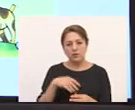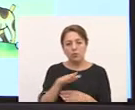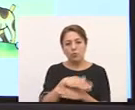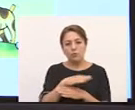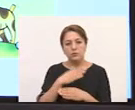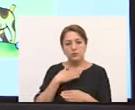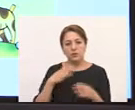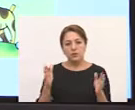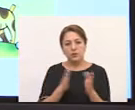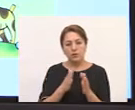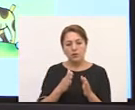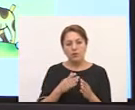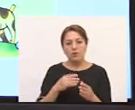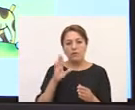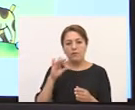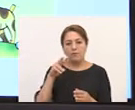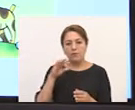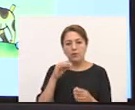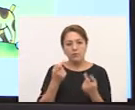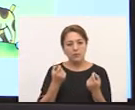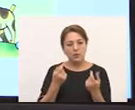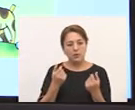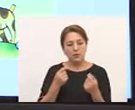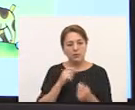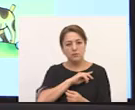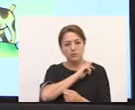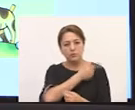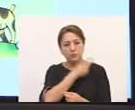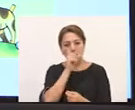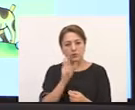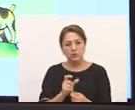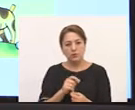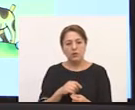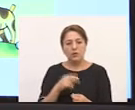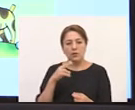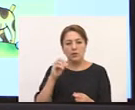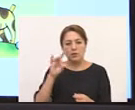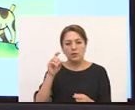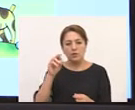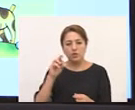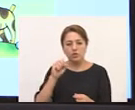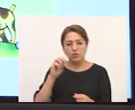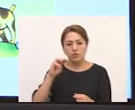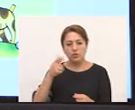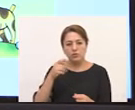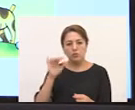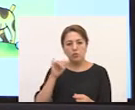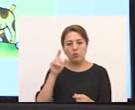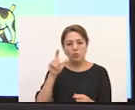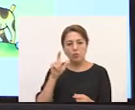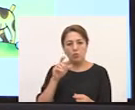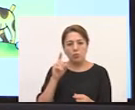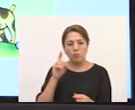тесна, воли мне мало. Богатырь. Держать ухо востро. Посмотрите, это